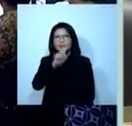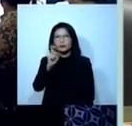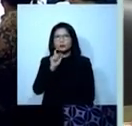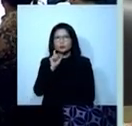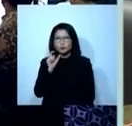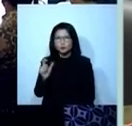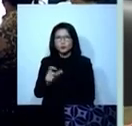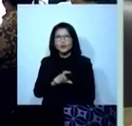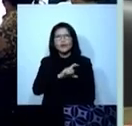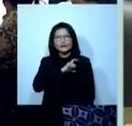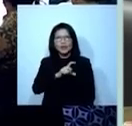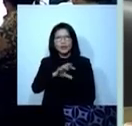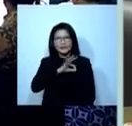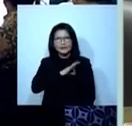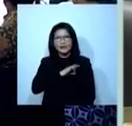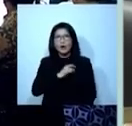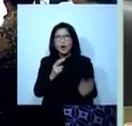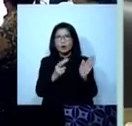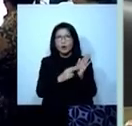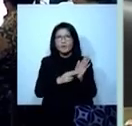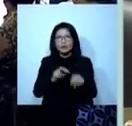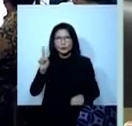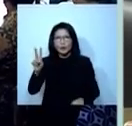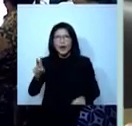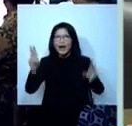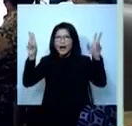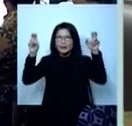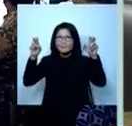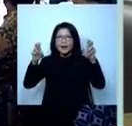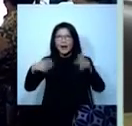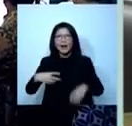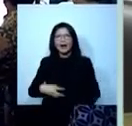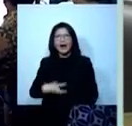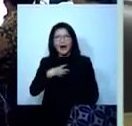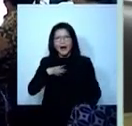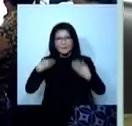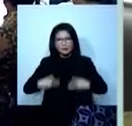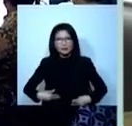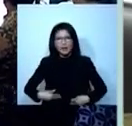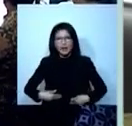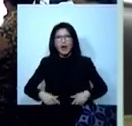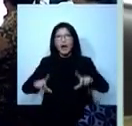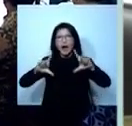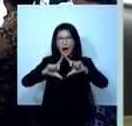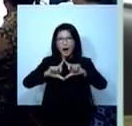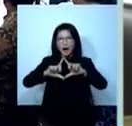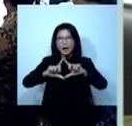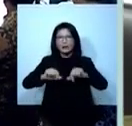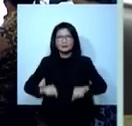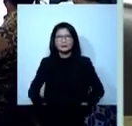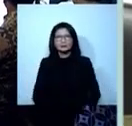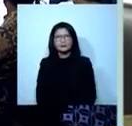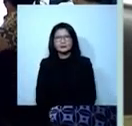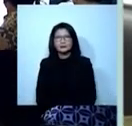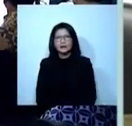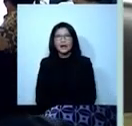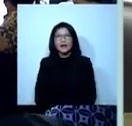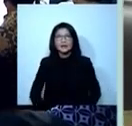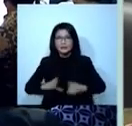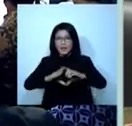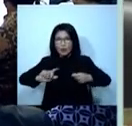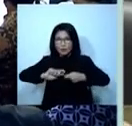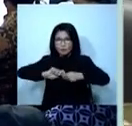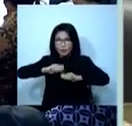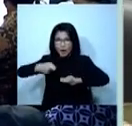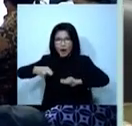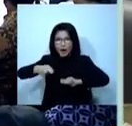melanggar sesuatu yang norma yang memang tidak bisa, suka tidak suka itu menjadi salah satu ukuran, termasuk juga misalnya dalam konteks partai politik